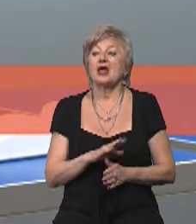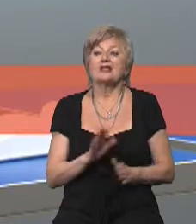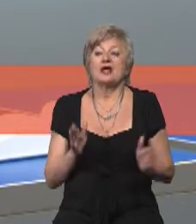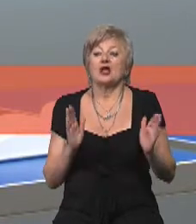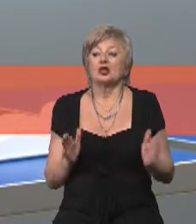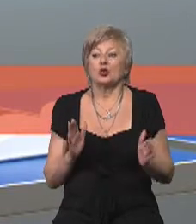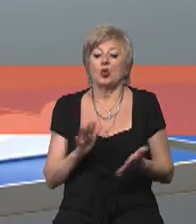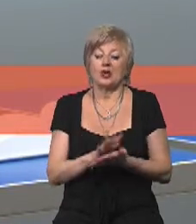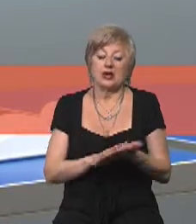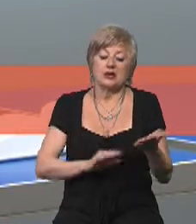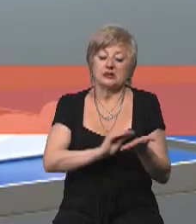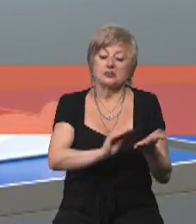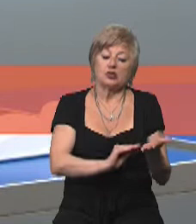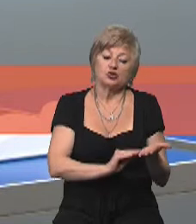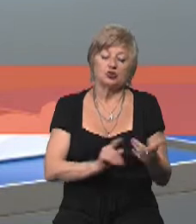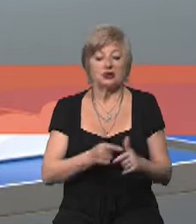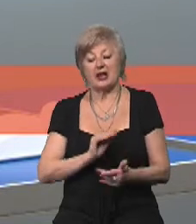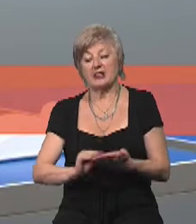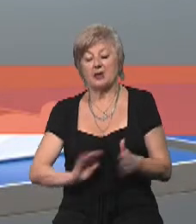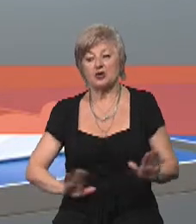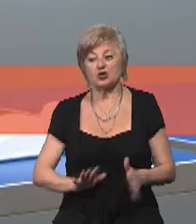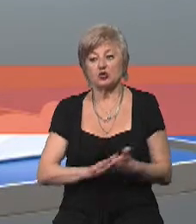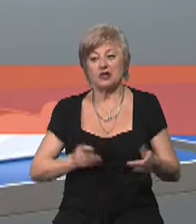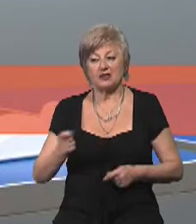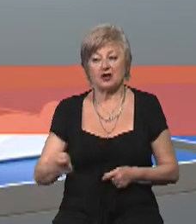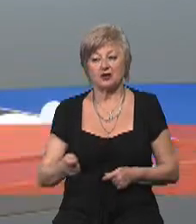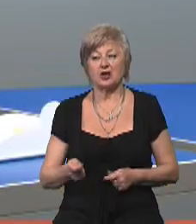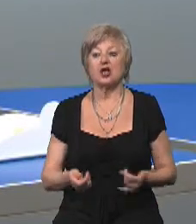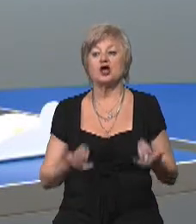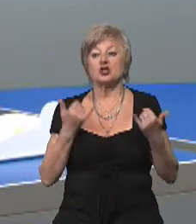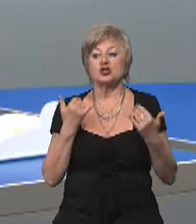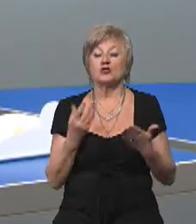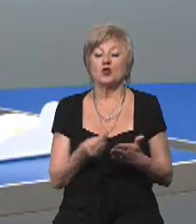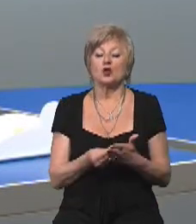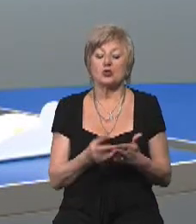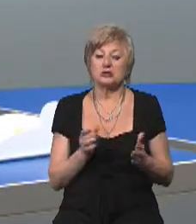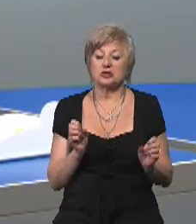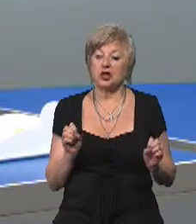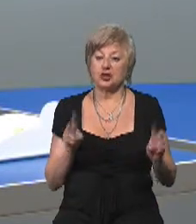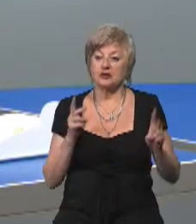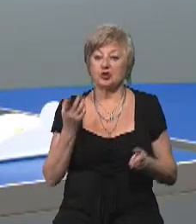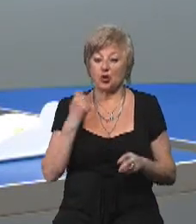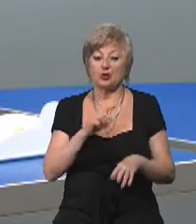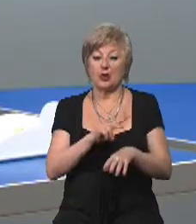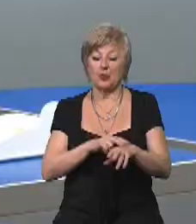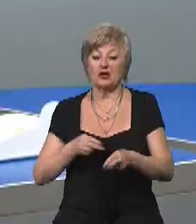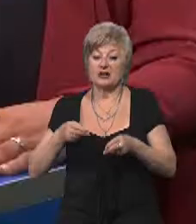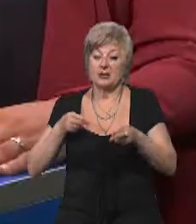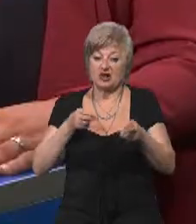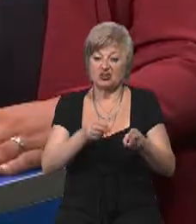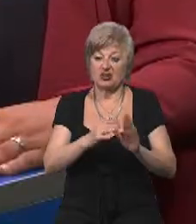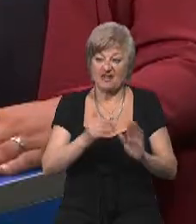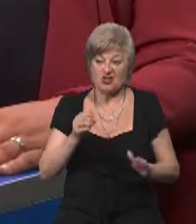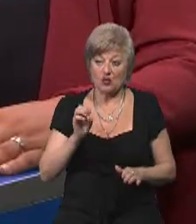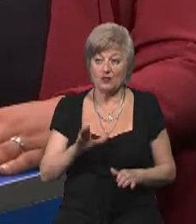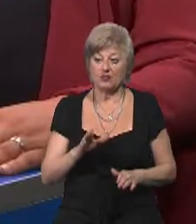що заяву пишуть і не пишуть. Ми знаємо, що сьогодні є оцінка ризиків. Коли поліція приїжджає на цей виклик, вона